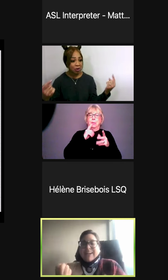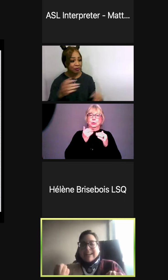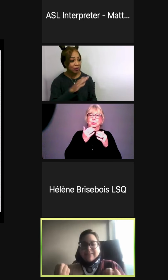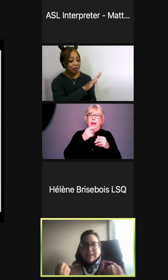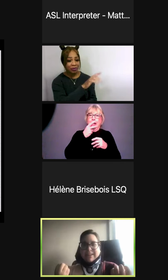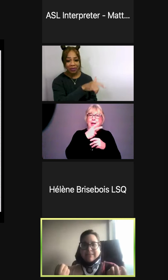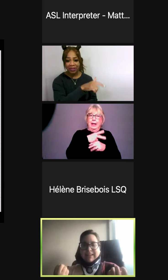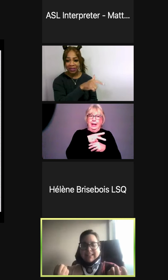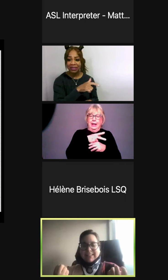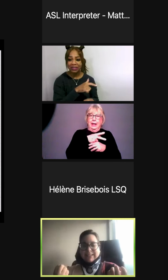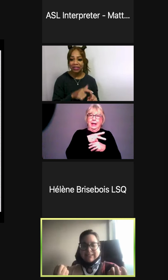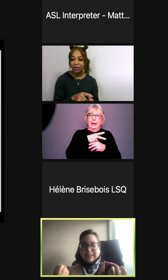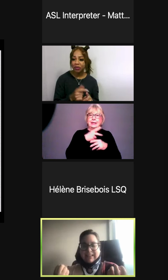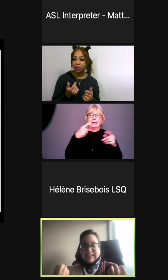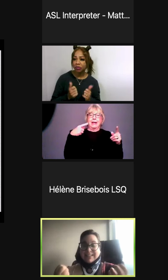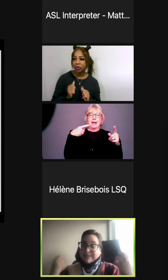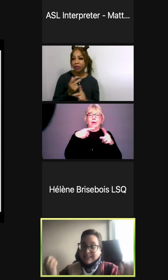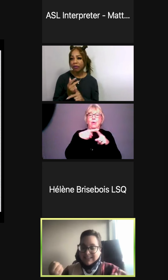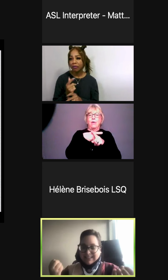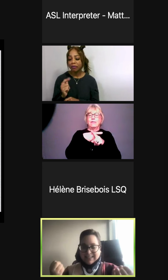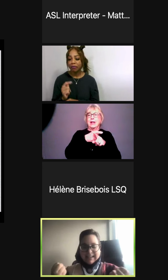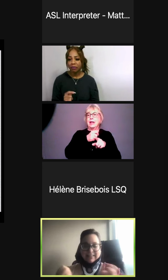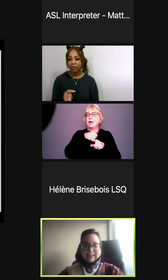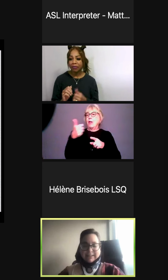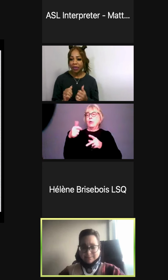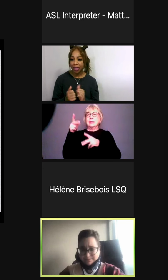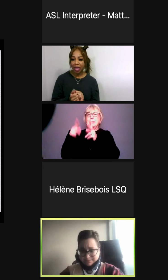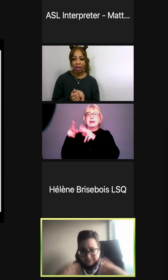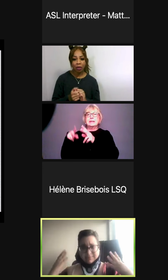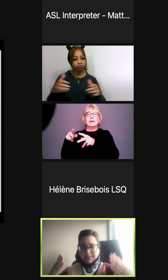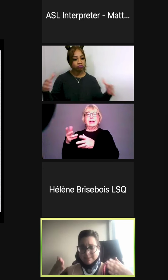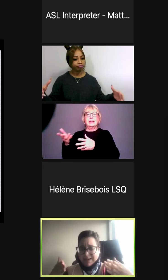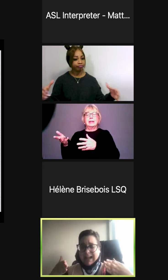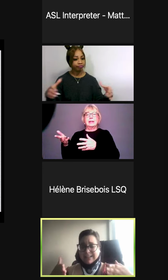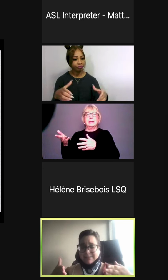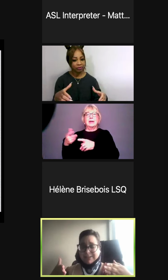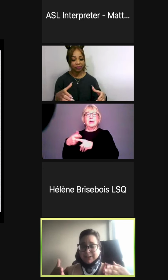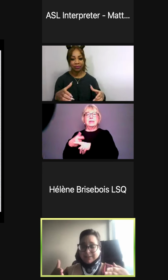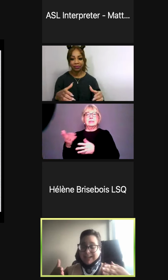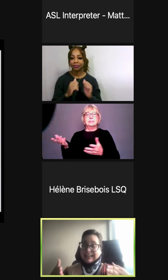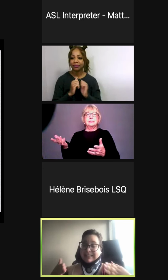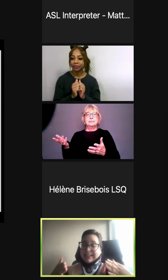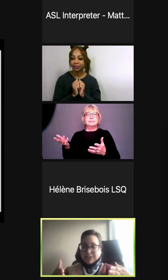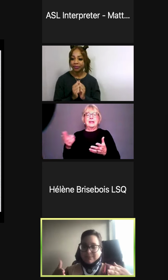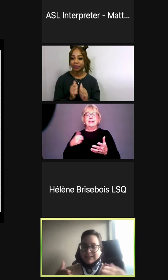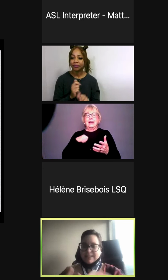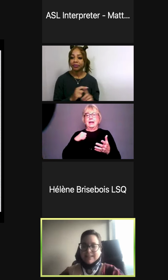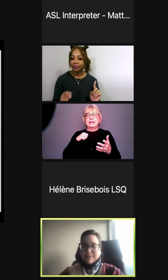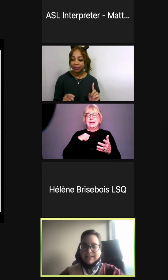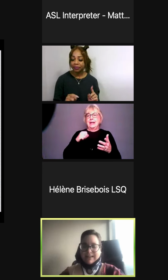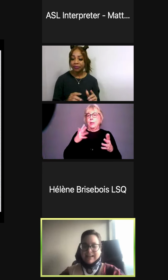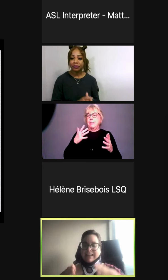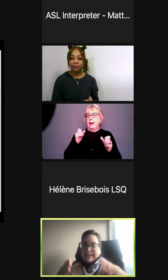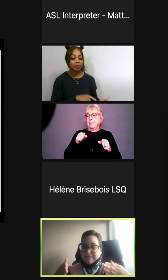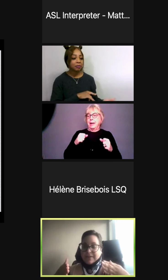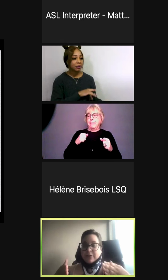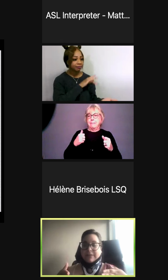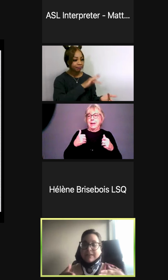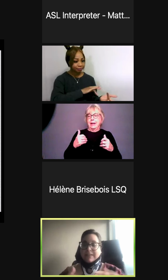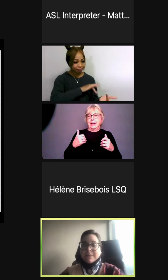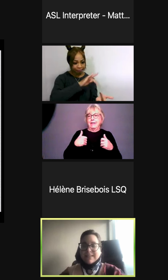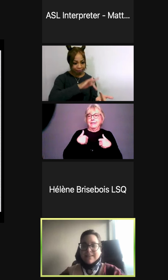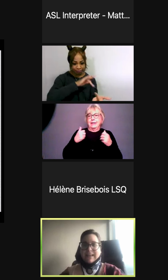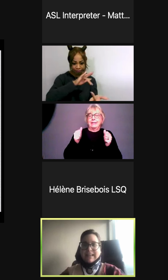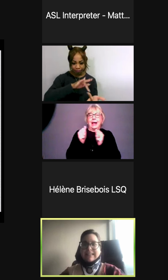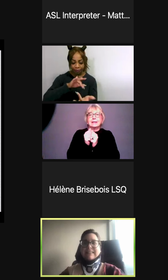entrent en conflit avec les besoins d'autres personnes. Et en essayant de trouver une manière de coexister. Et alors